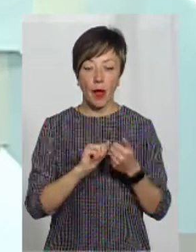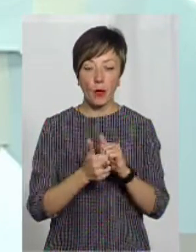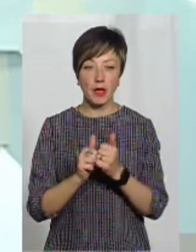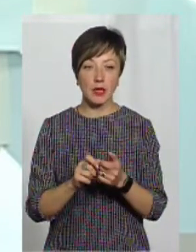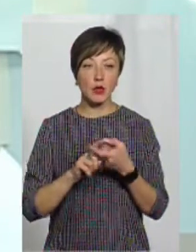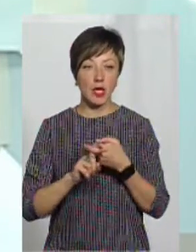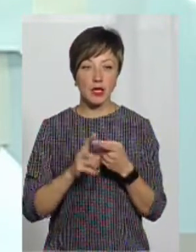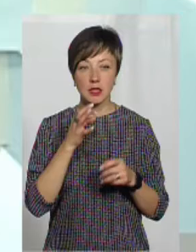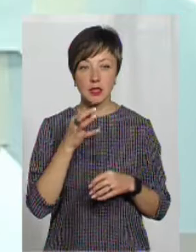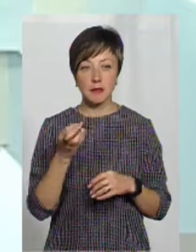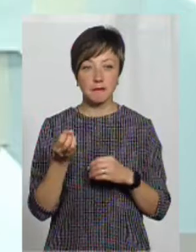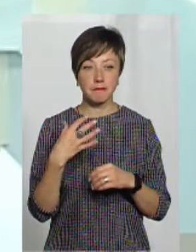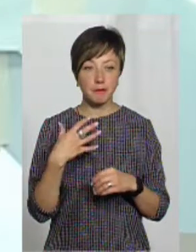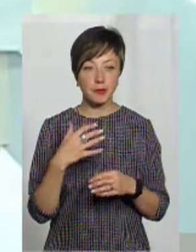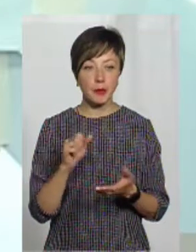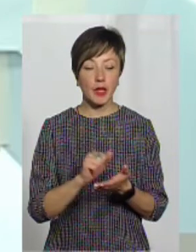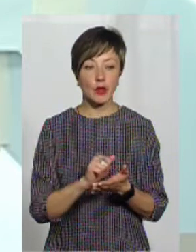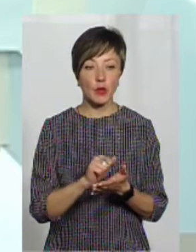обмінялись контактами, і він мені скинув